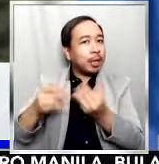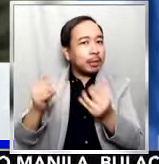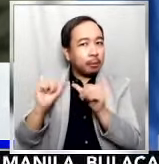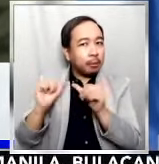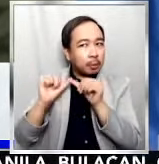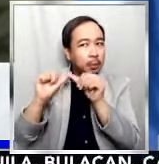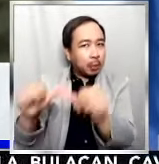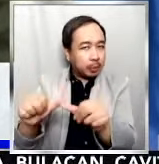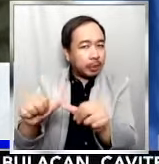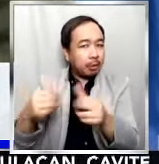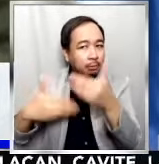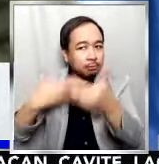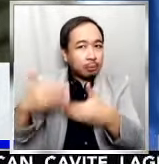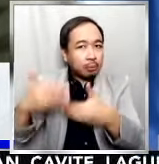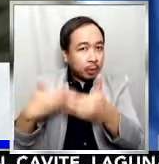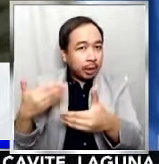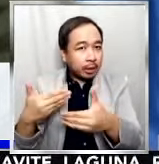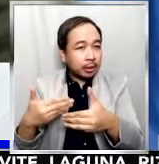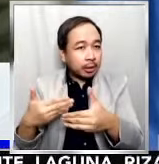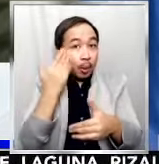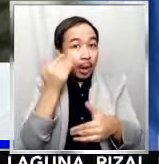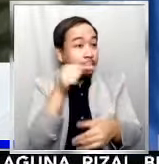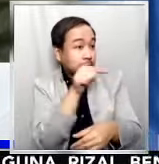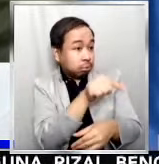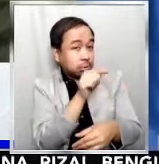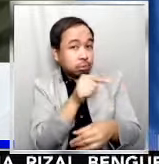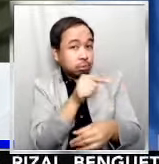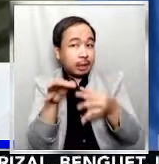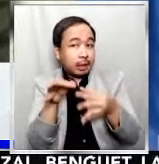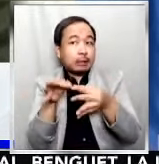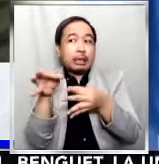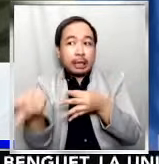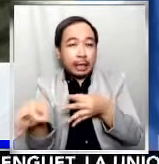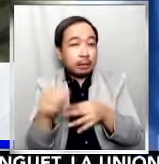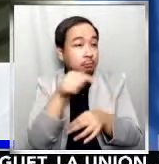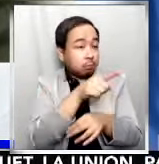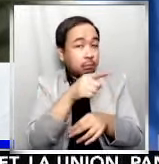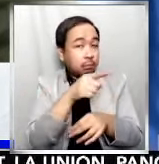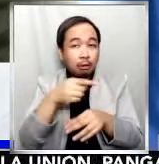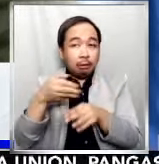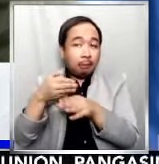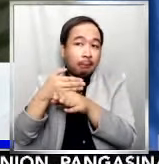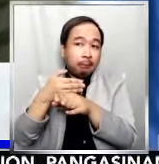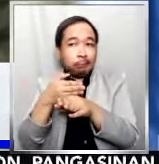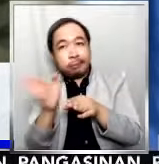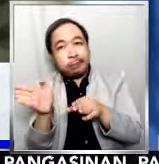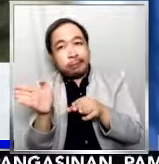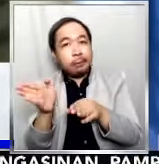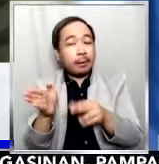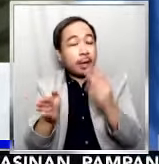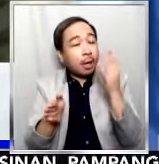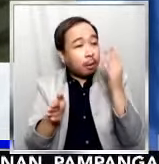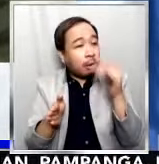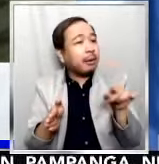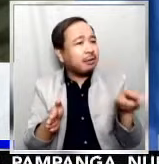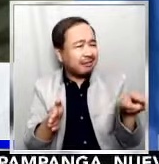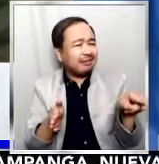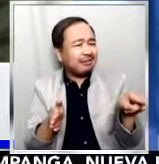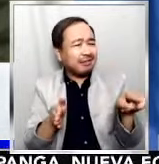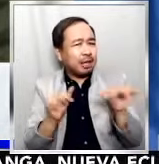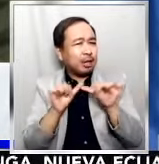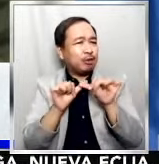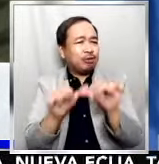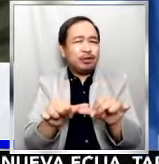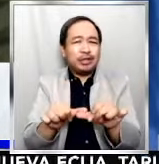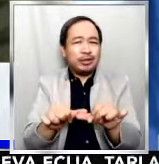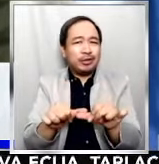will derail it, you will delay it by your incessant penchant